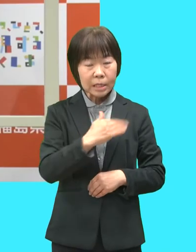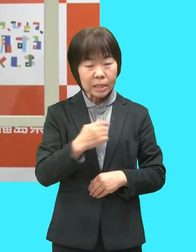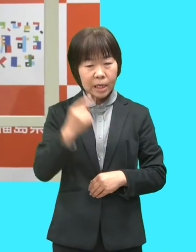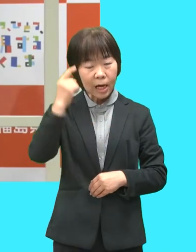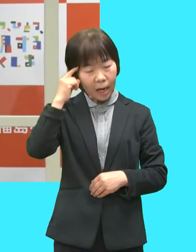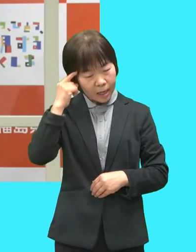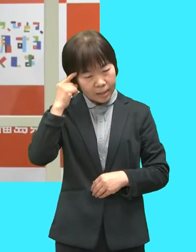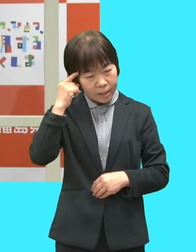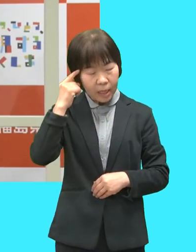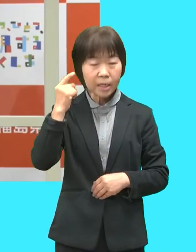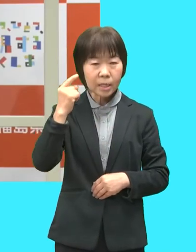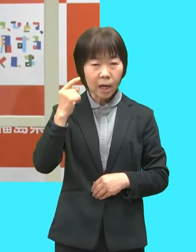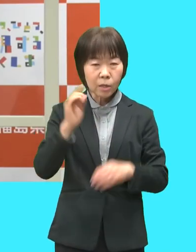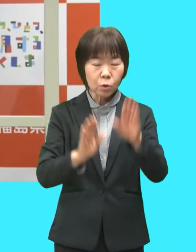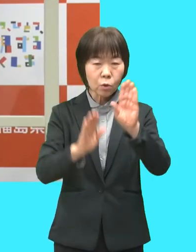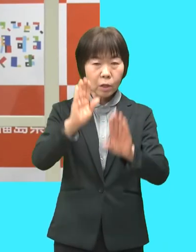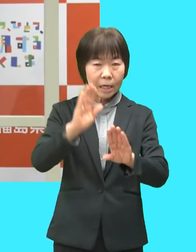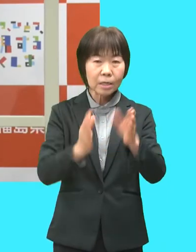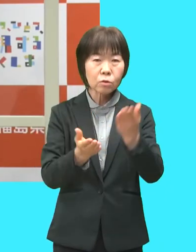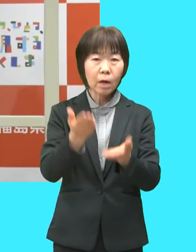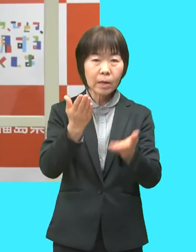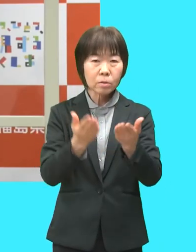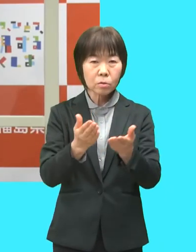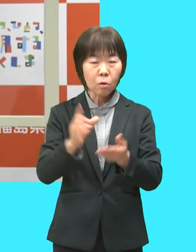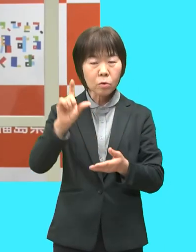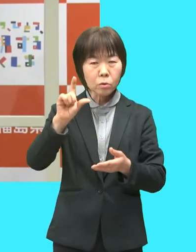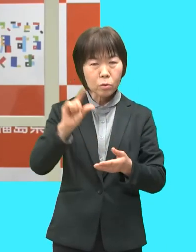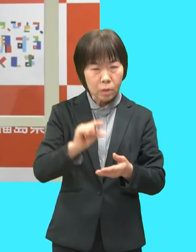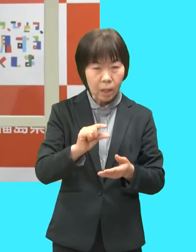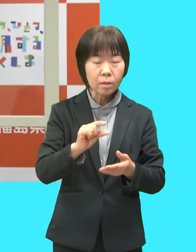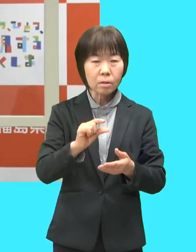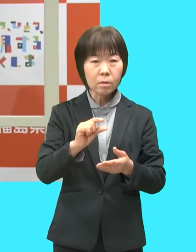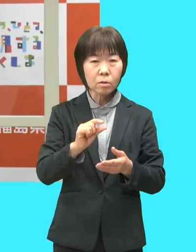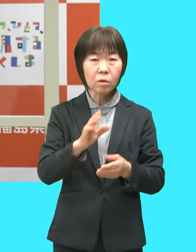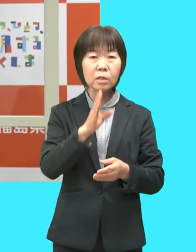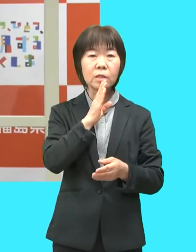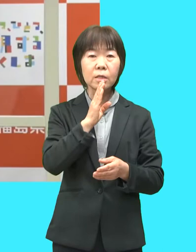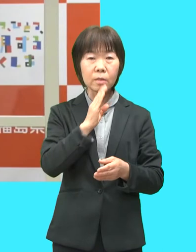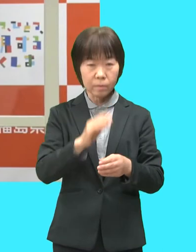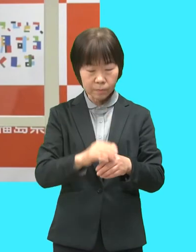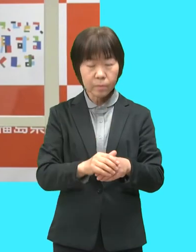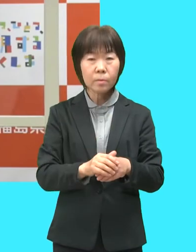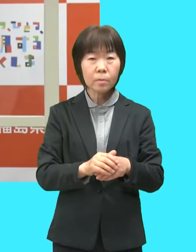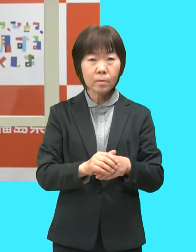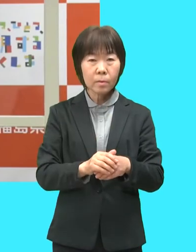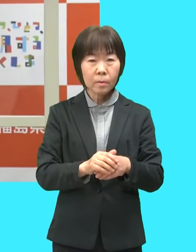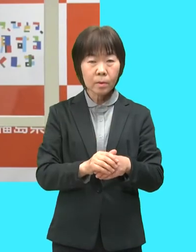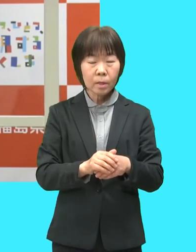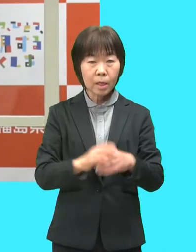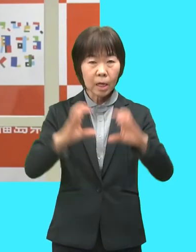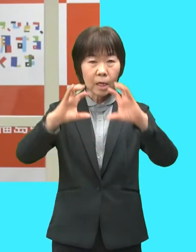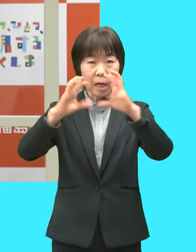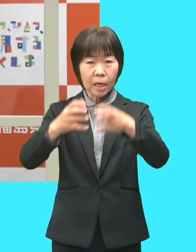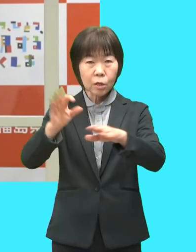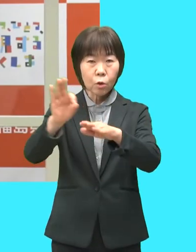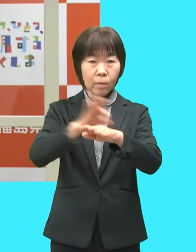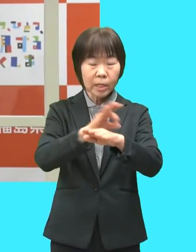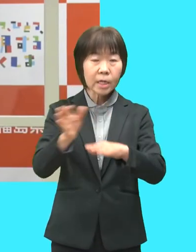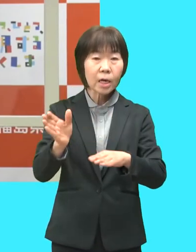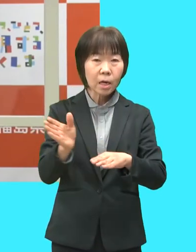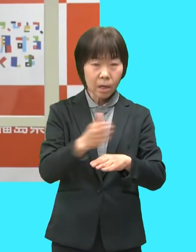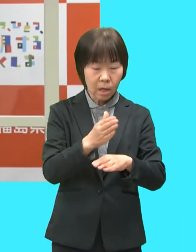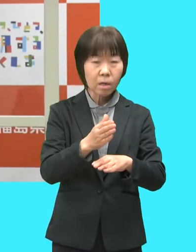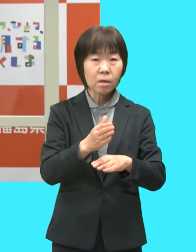来の姿に比べれば限定的だというところも事実かと思います。また海外のメディアからです